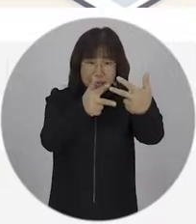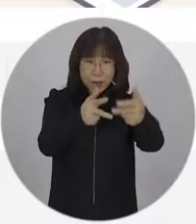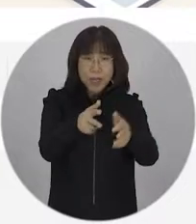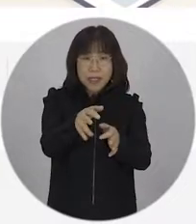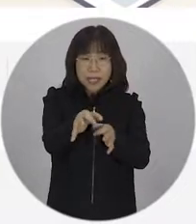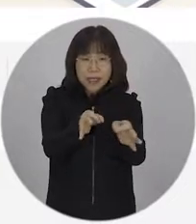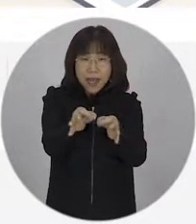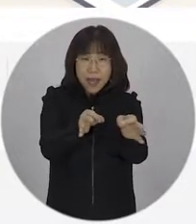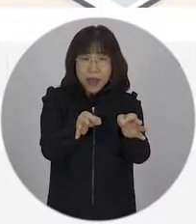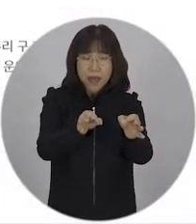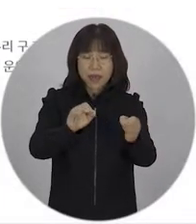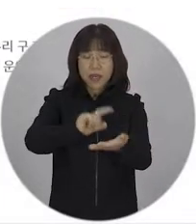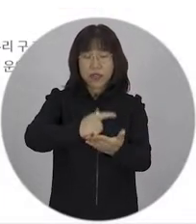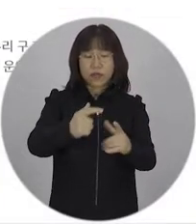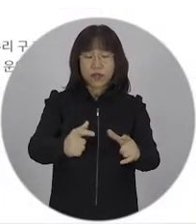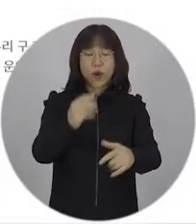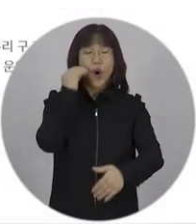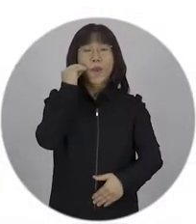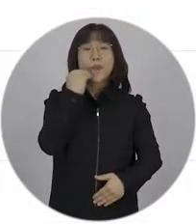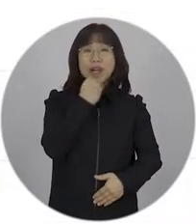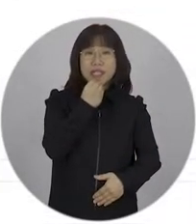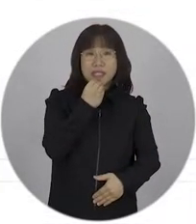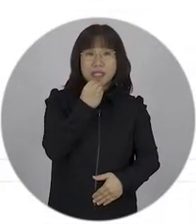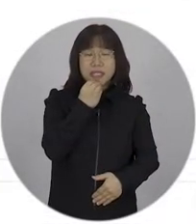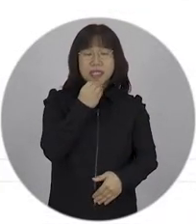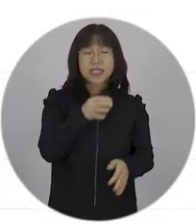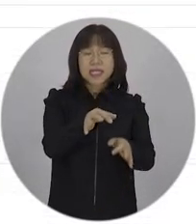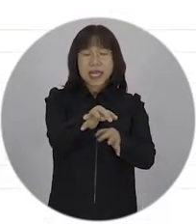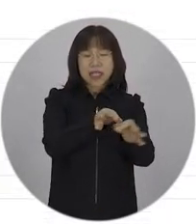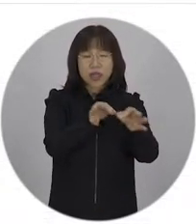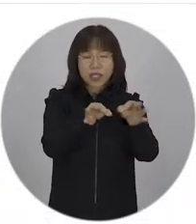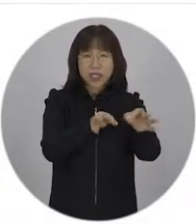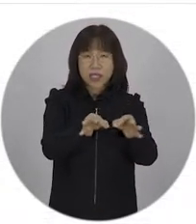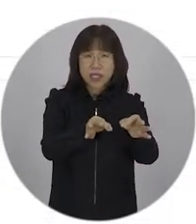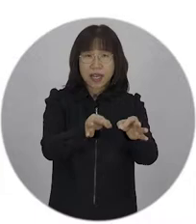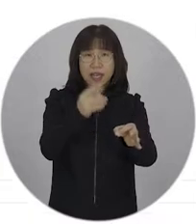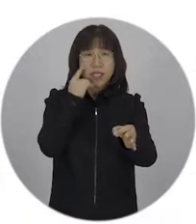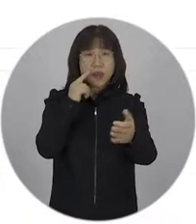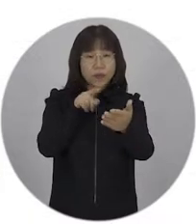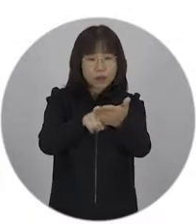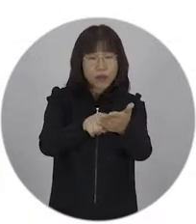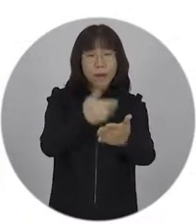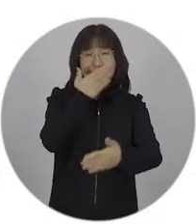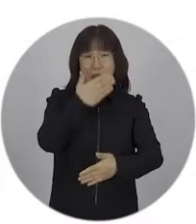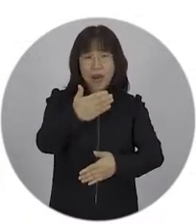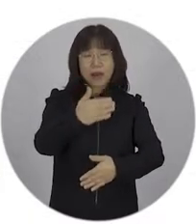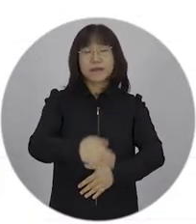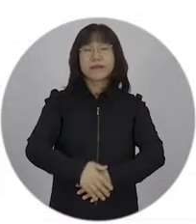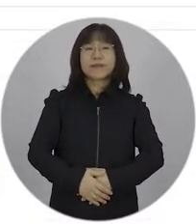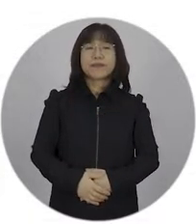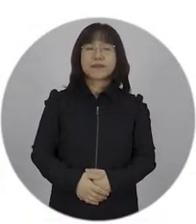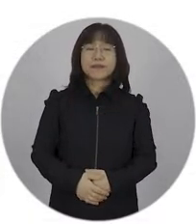자세한 사항은 강서구청 홈페이지 비대면 직거래 장터 배너에 접속해 확인할 수 있습니다.